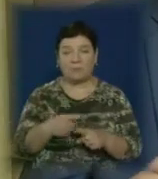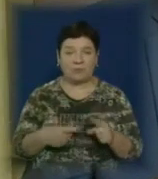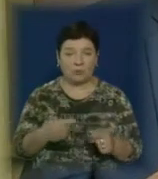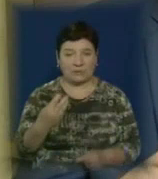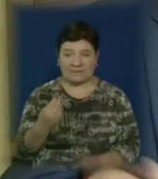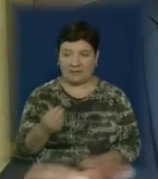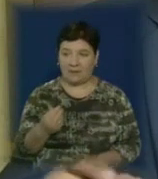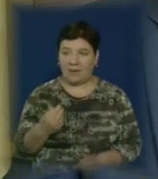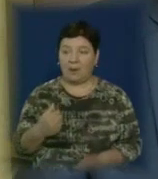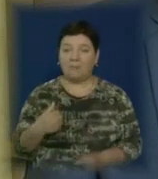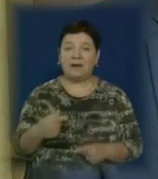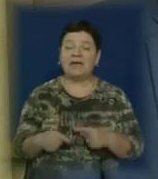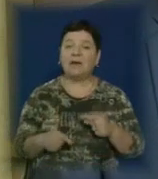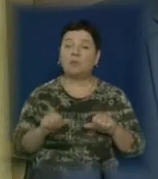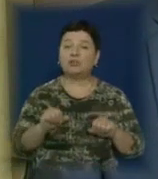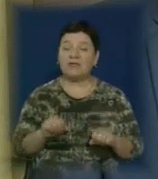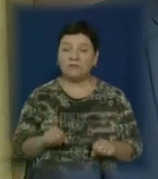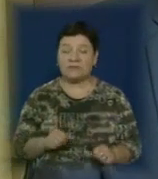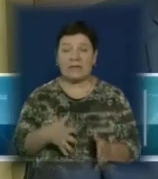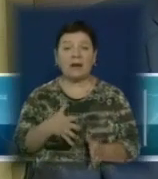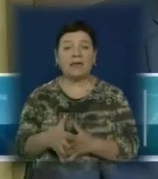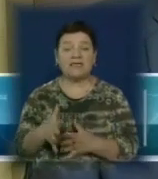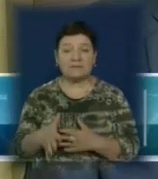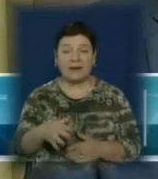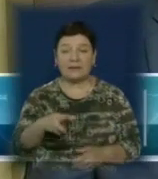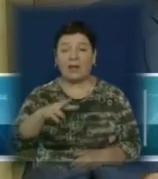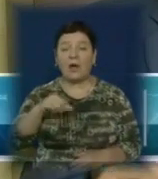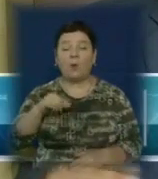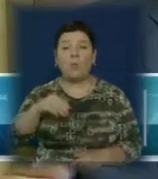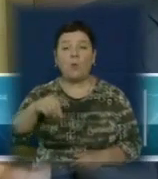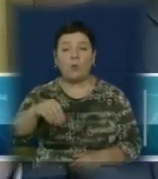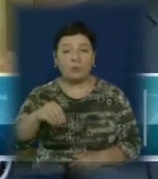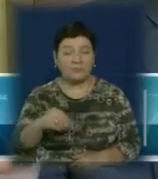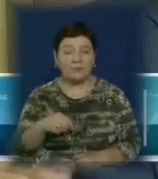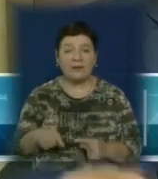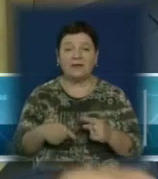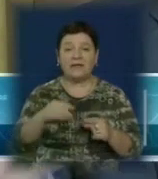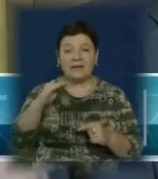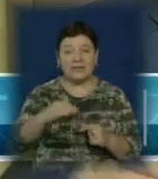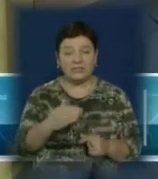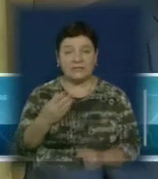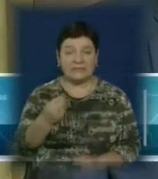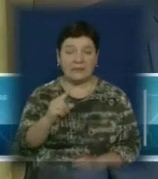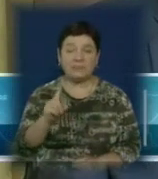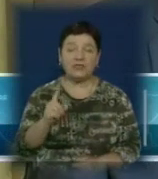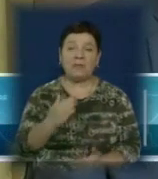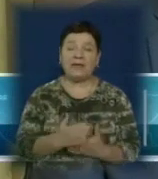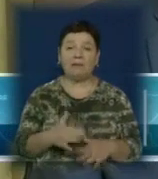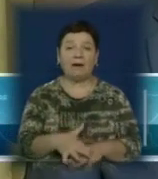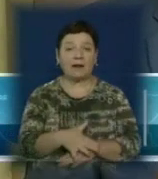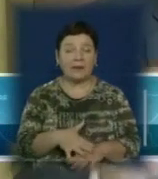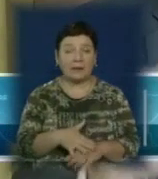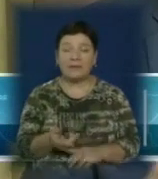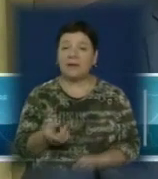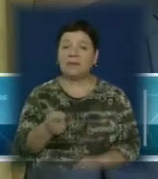маємо через агробіржу можливості реалізувати борошно відносно нижчим цінам, ніж вони є на ринку, і